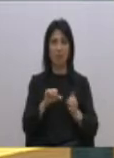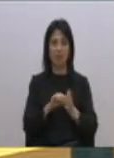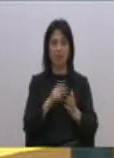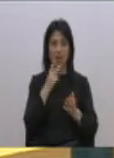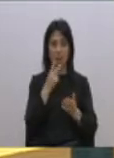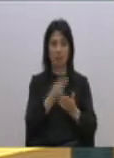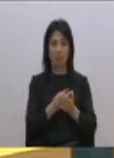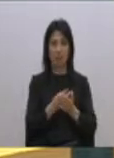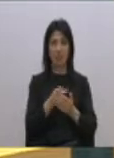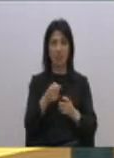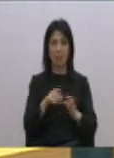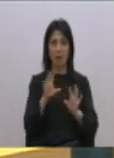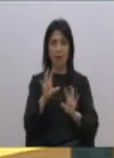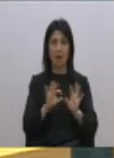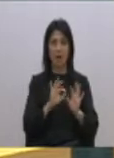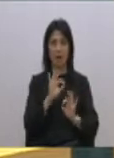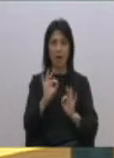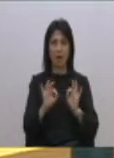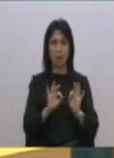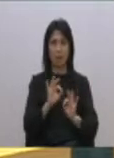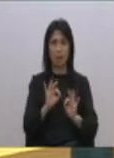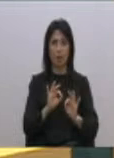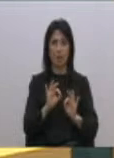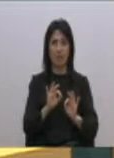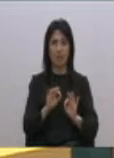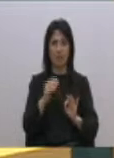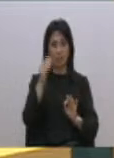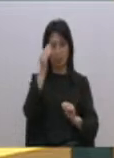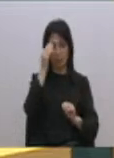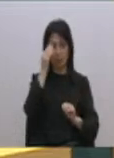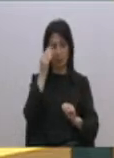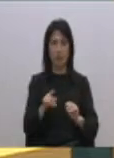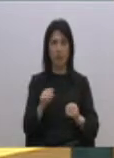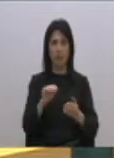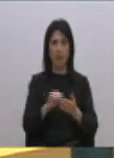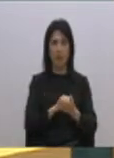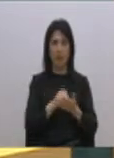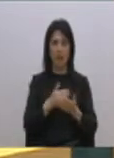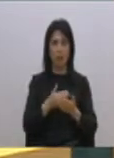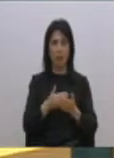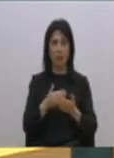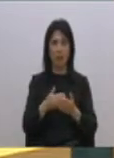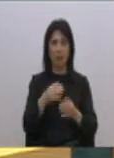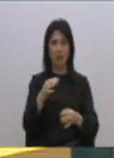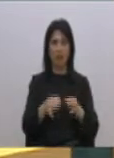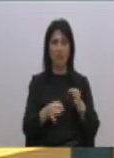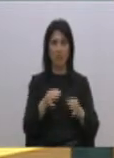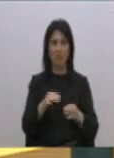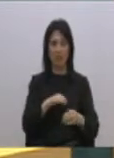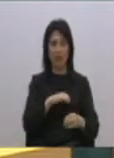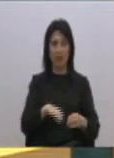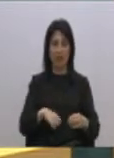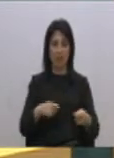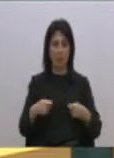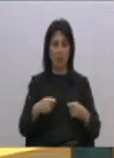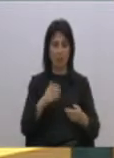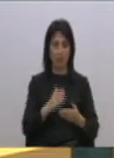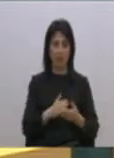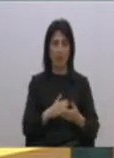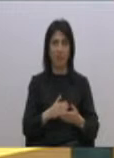შევეცმოვაჩინო ამ კანონპროექტის პოზიციები, რომელიც სწორს სასამართლოს კლანურ